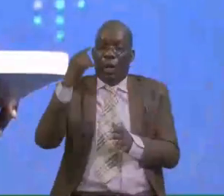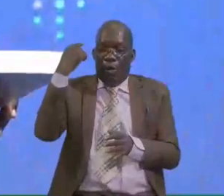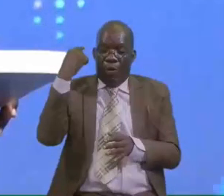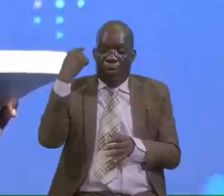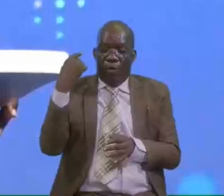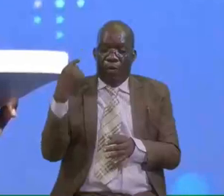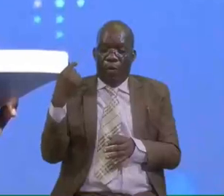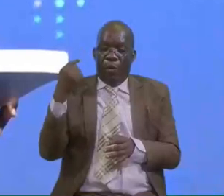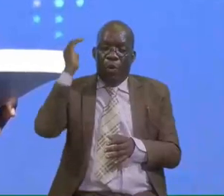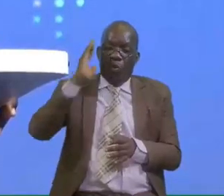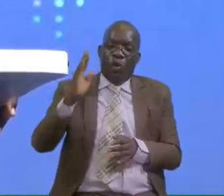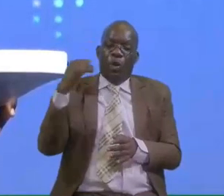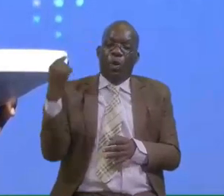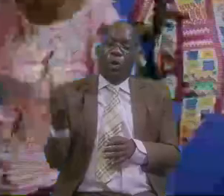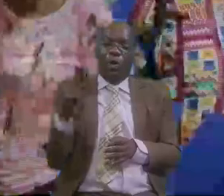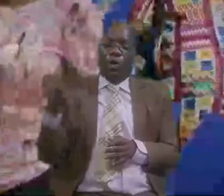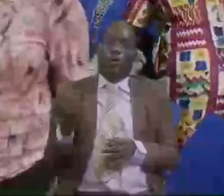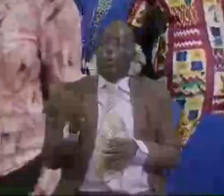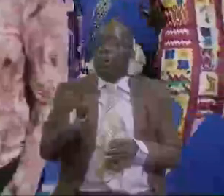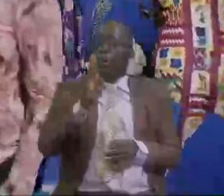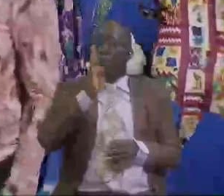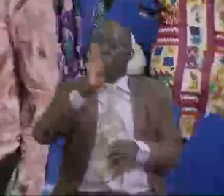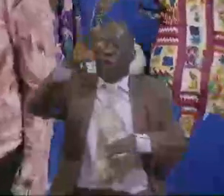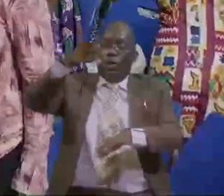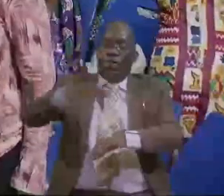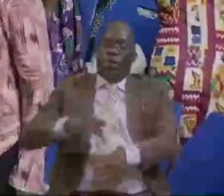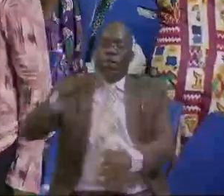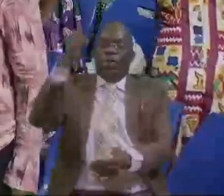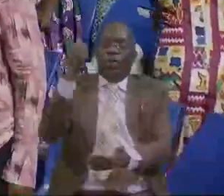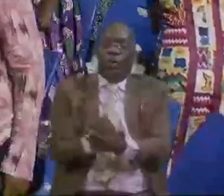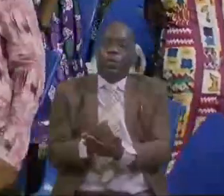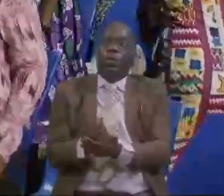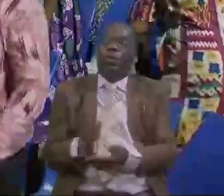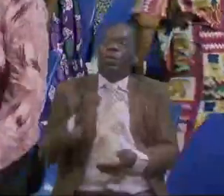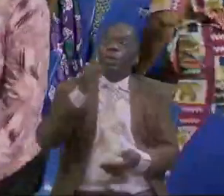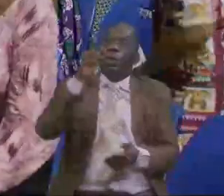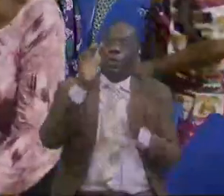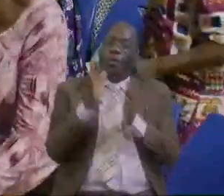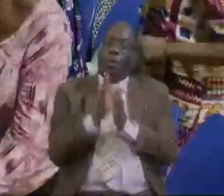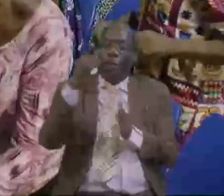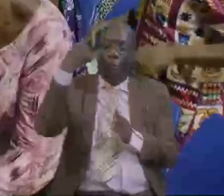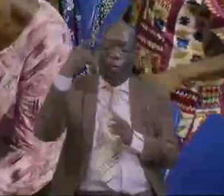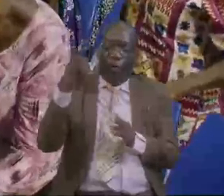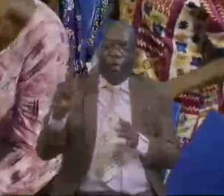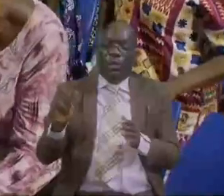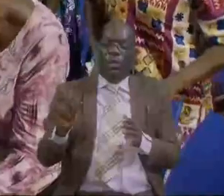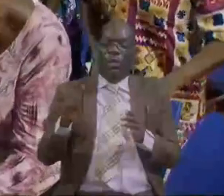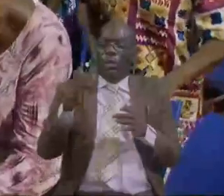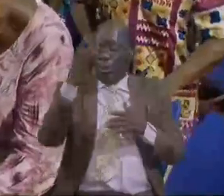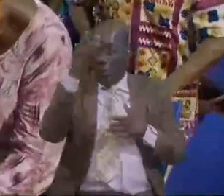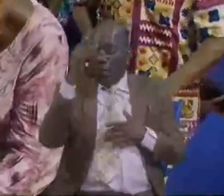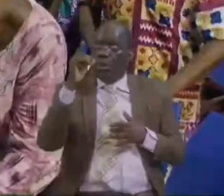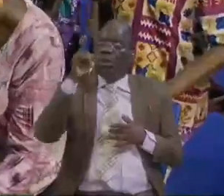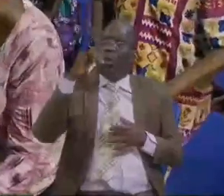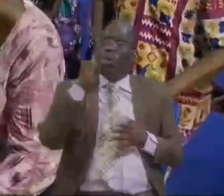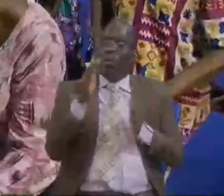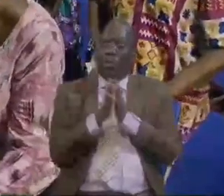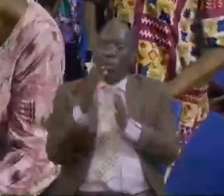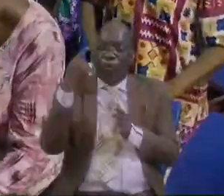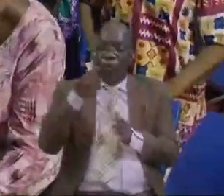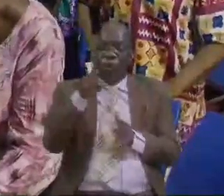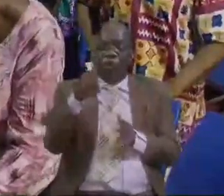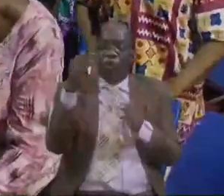son intercession sera toujours efficace. Il a prié pour les malades et il prie pour